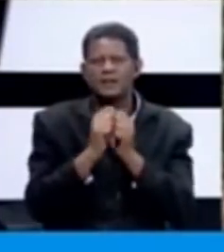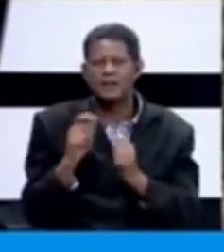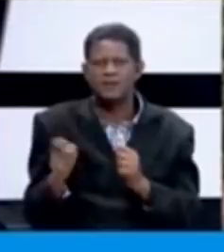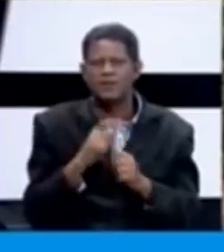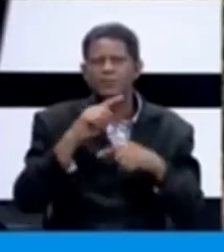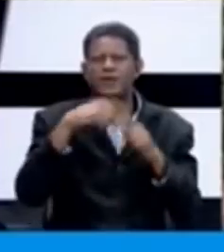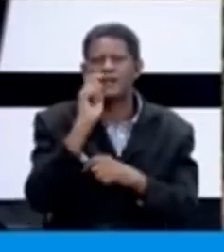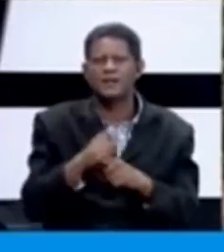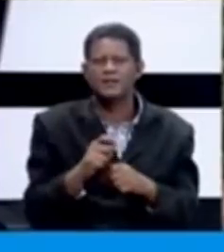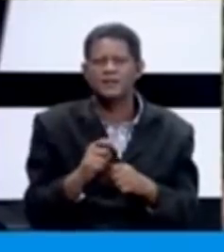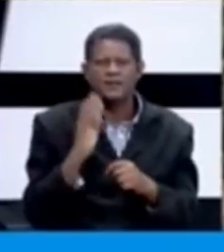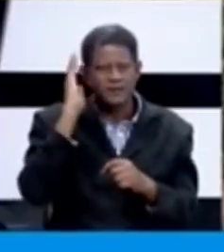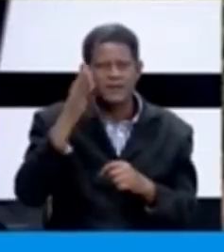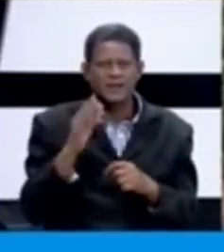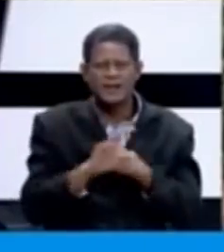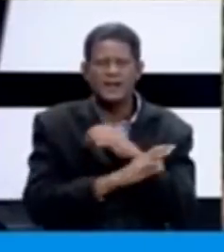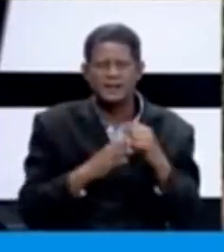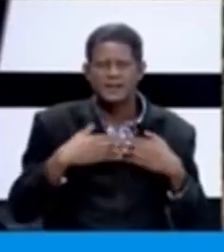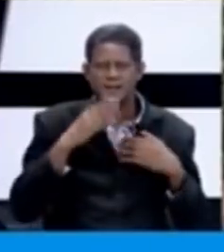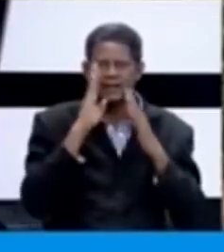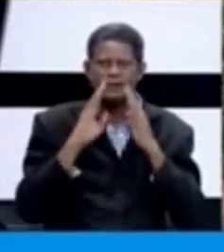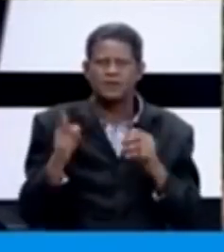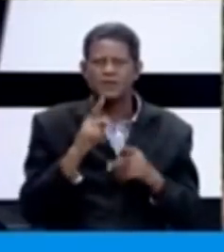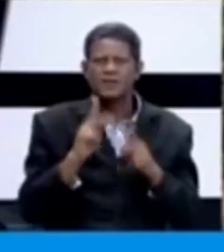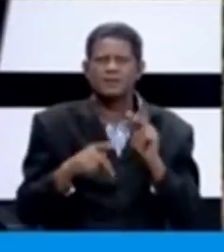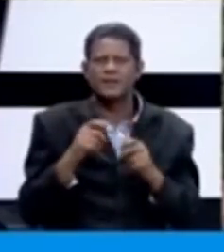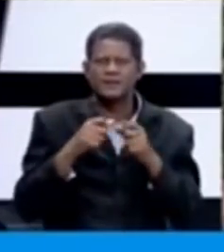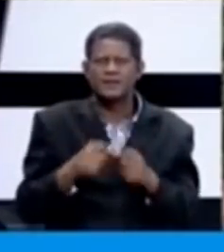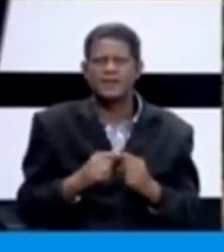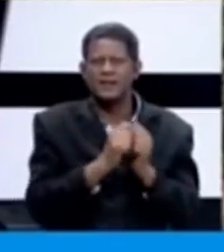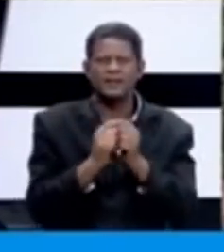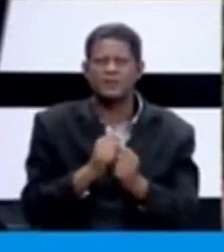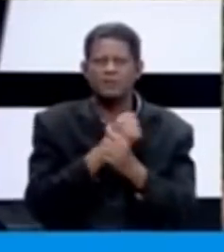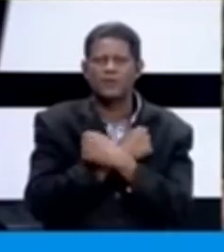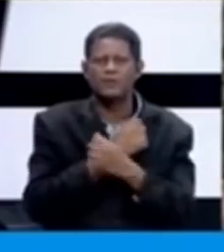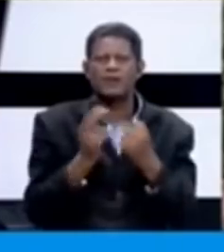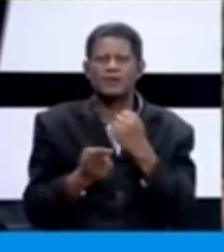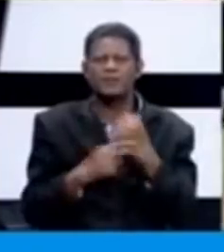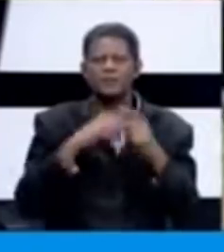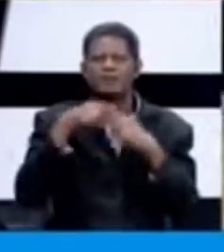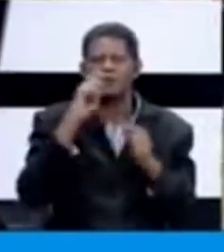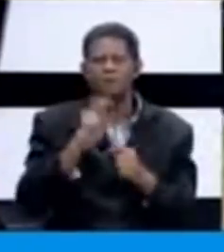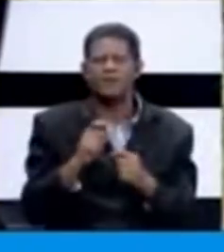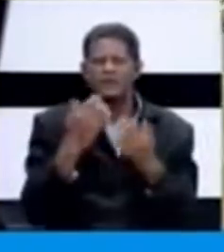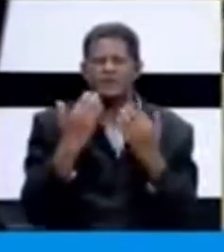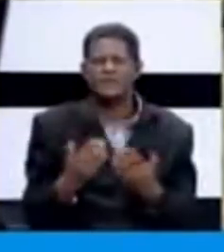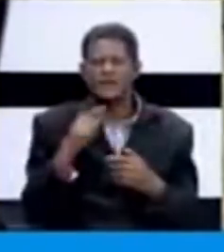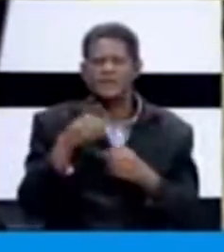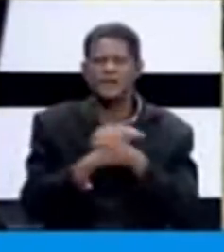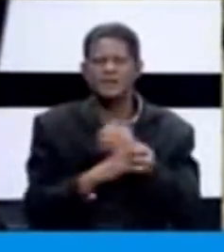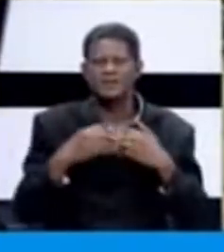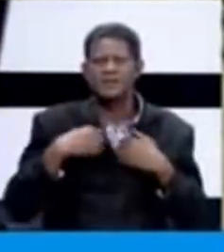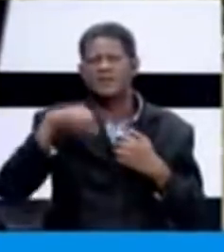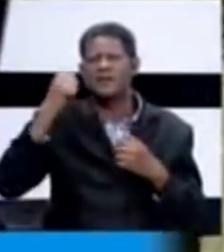መሄድ አለበት። ንቀጻሊ ሃገርና ሰላም ንክትኮን ህዝብታት ዝጸንሐ ሓድነቶምን ፍቅሮምን ዓቂቦም ክኸዱ ይግባእ። ሕዚ ኣብዚ ሃገር ዘለው